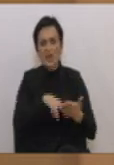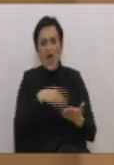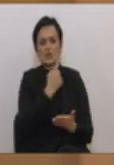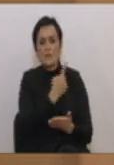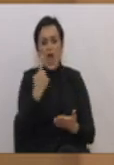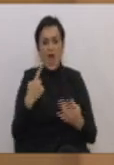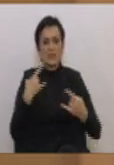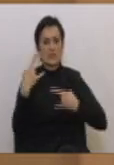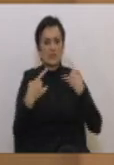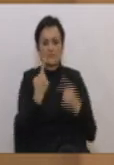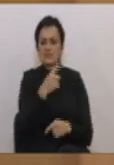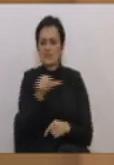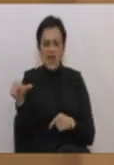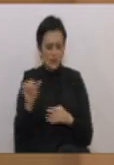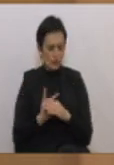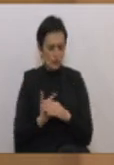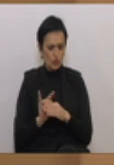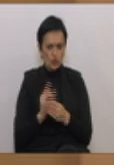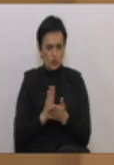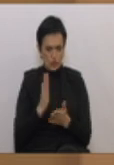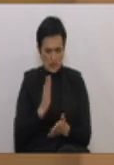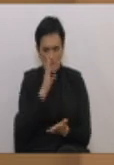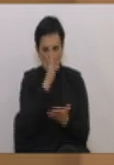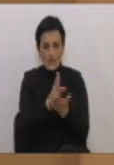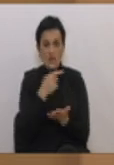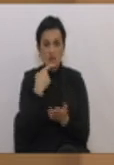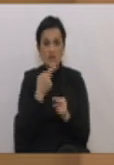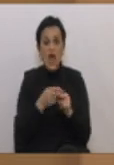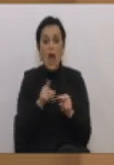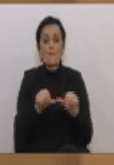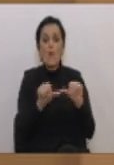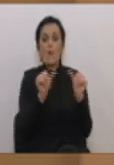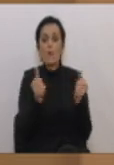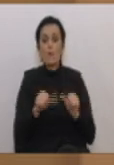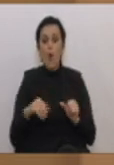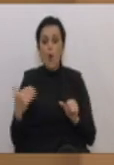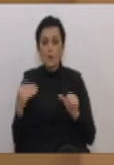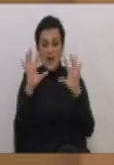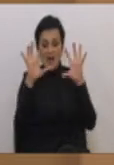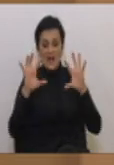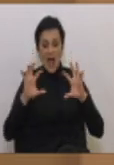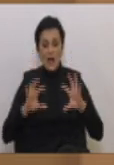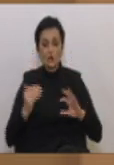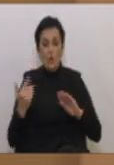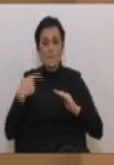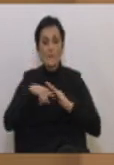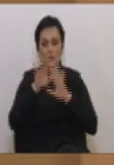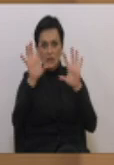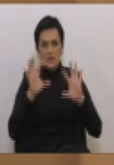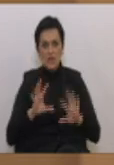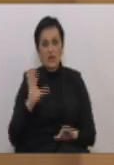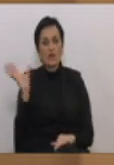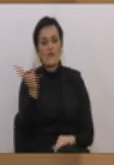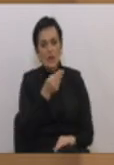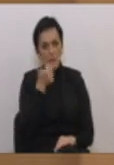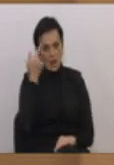რაც ცალსახად ყუილია პირდაპირ თქვაც. Ამას აქვს ფორმალური მხარე, კანონისმიერი მხარე და ყველამ კარგად